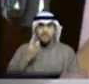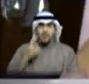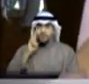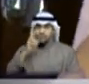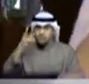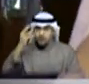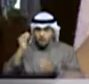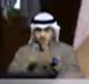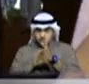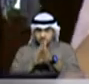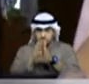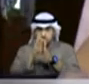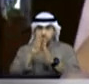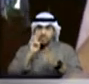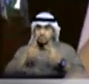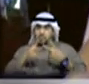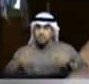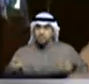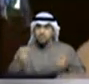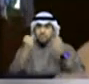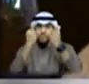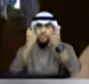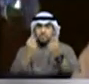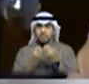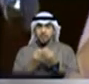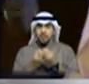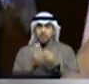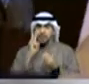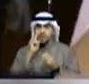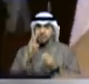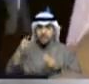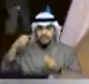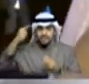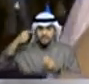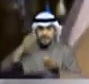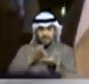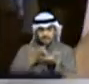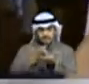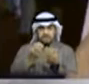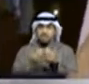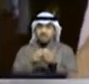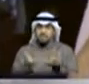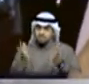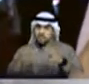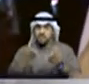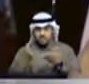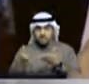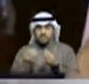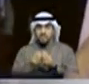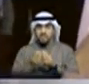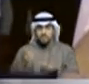لا يمكن إلا أن يكون بلدا مشرقا وبلدا للإبداع، وهذه فكرة على الطريق وإن شاء الله غيرها قادم بإذن الله. هي أساسا فكرة